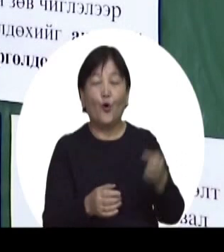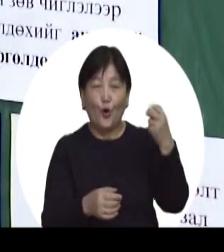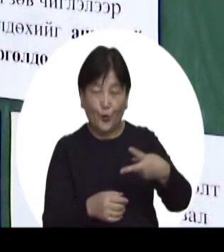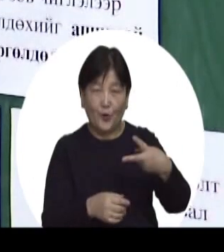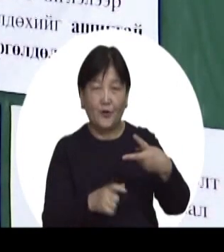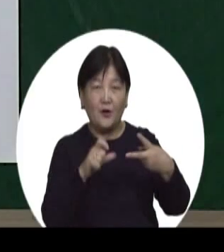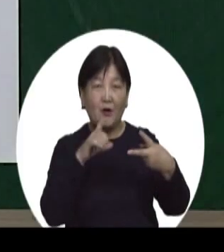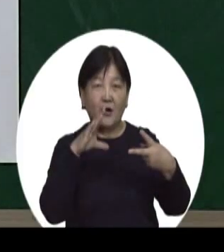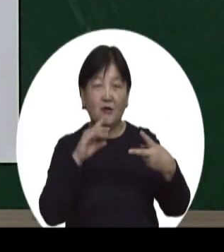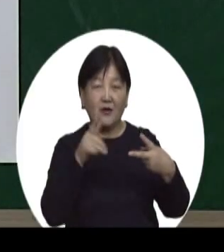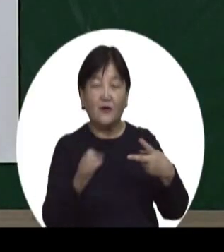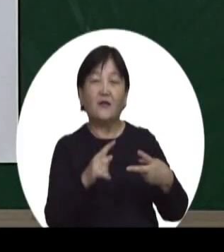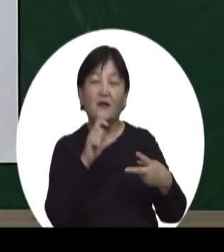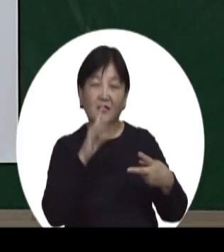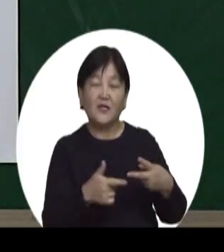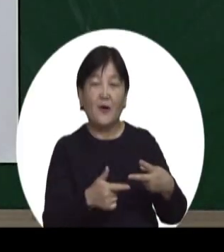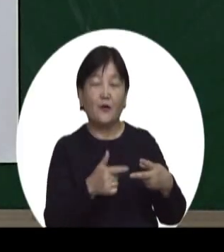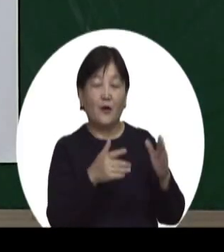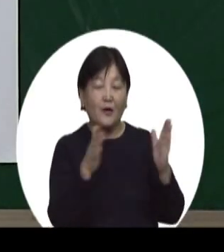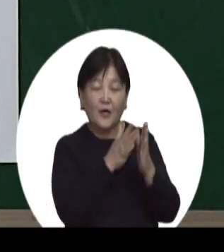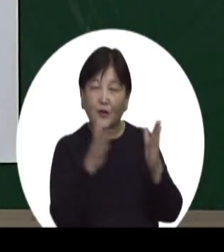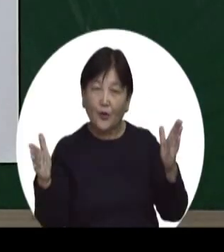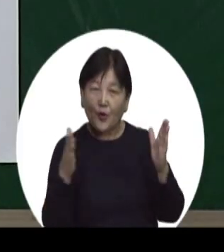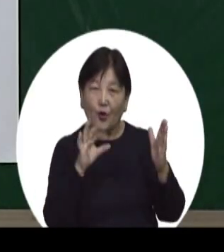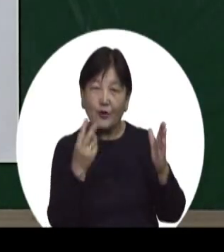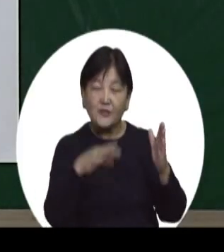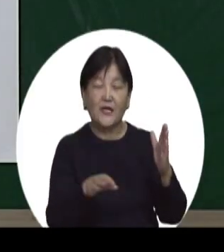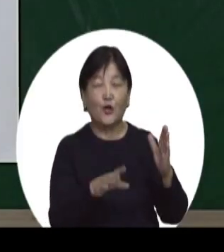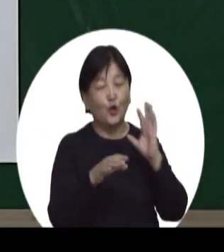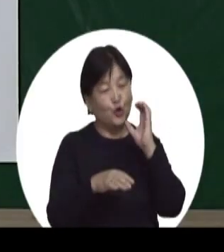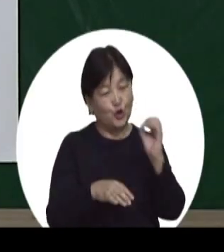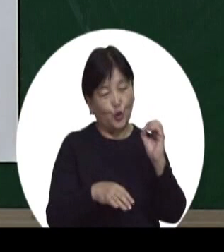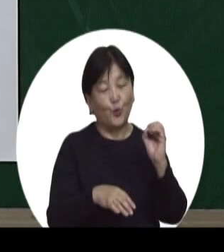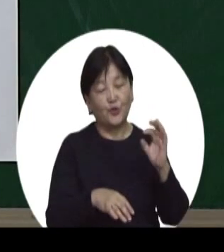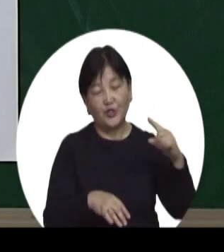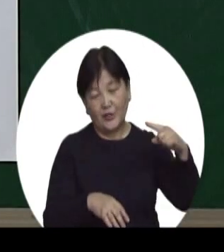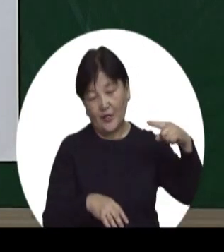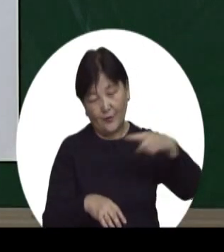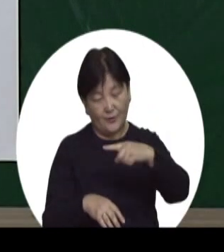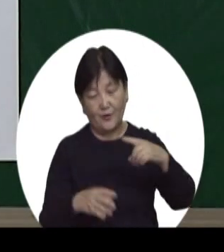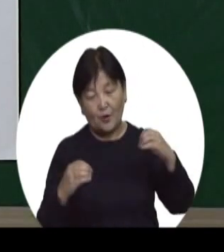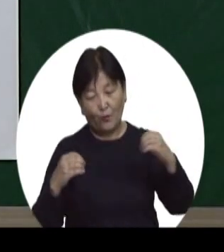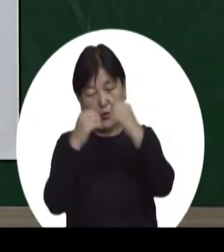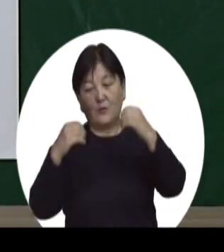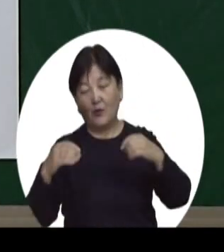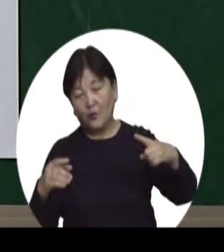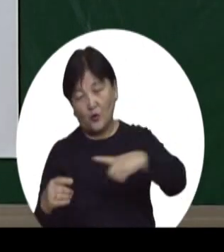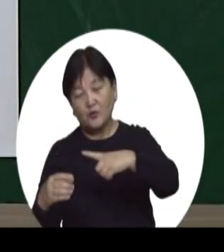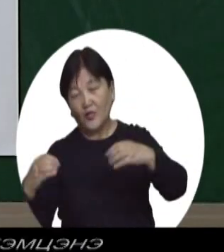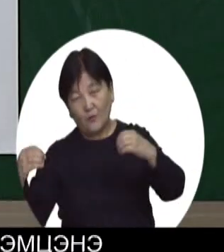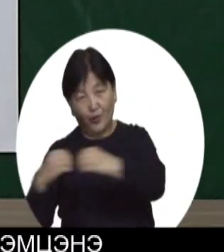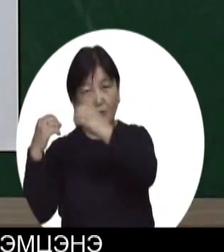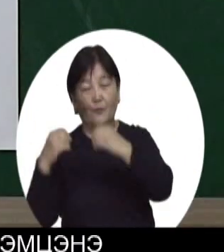хангалттай энергитэй жижиг хэсгүүд орон зай зөв чиглэлээр мөргөлдөх ёстой. За энэ хоёр